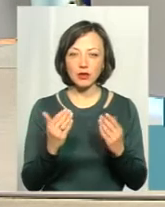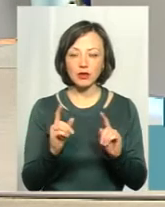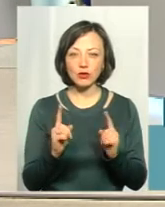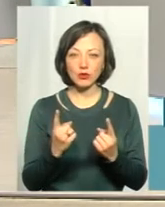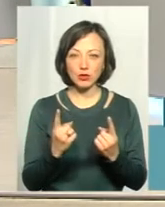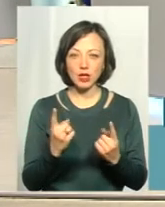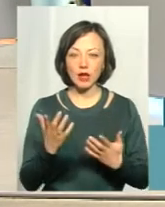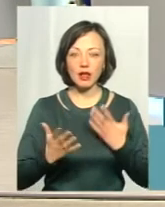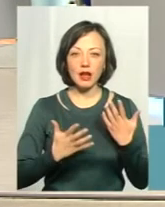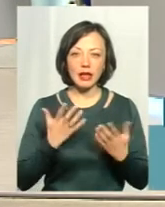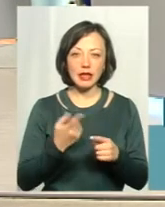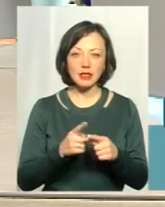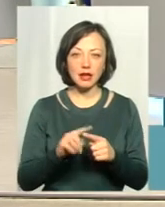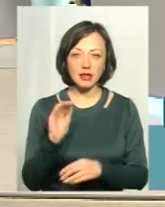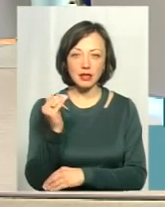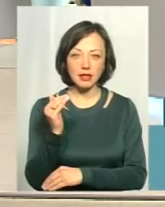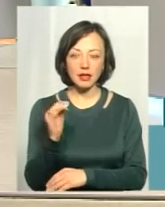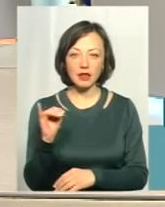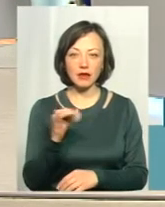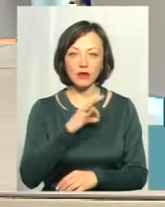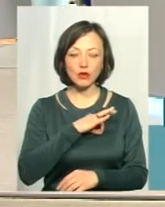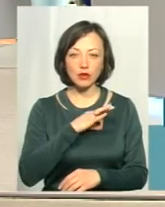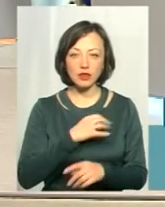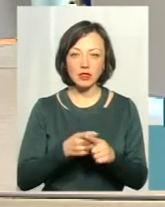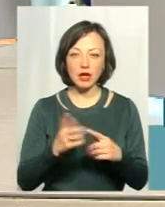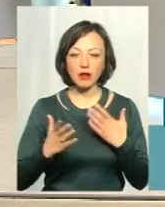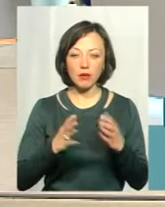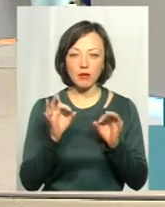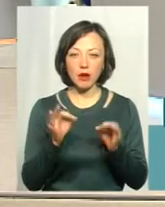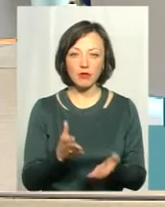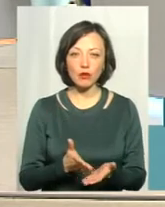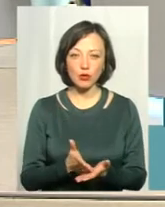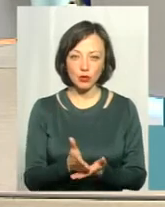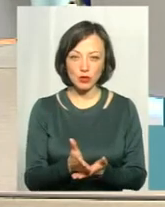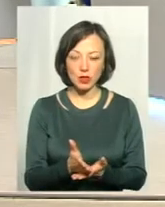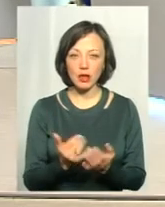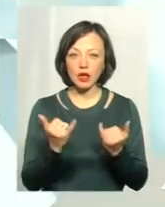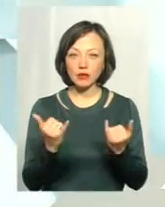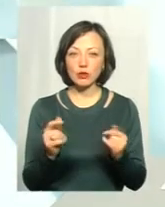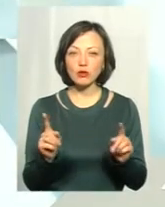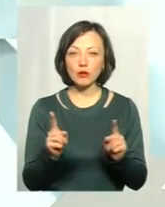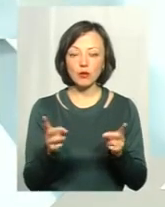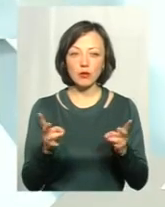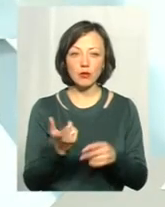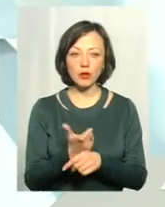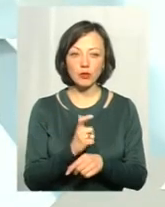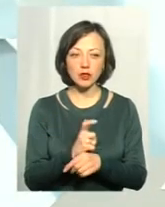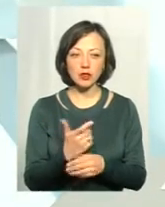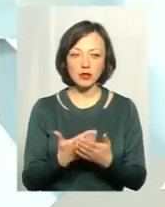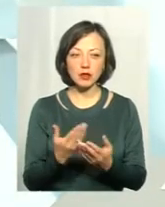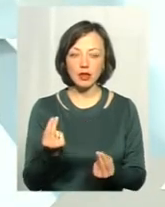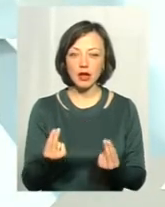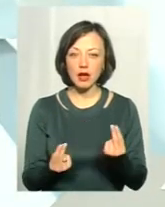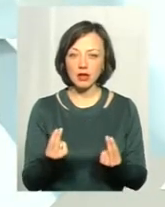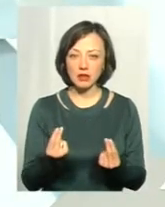енергічна, ця дитина, і використовувати цю енергію в правильному руслі. Для цього, що йому побільше, наприклад,